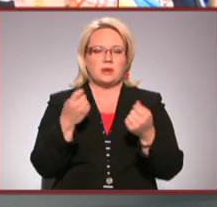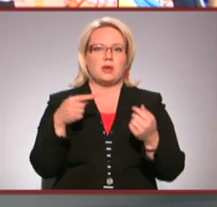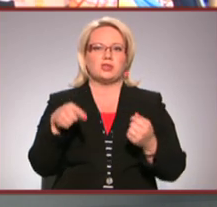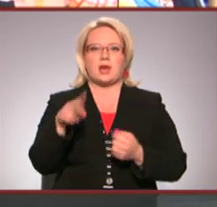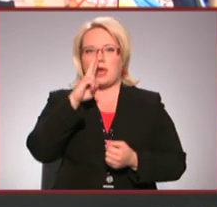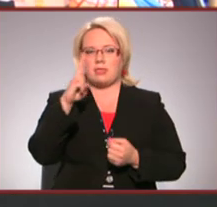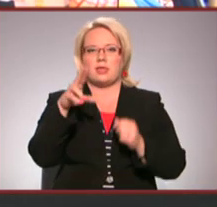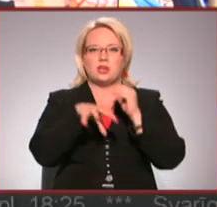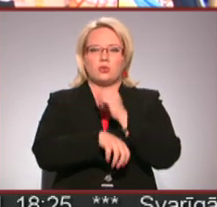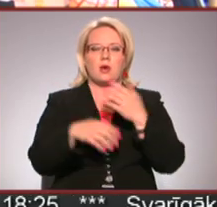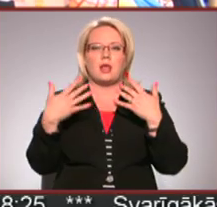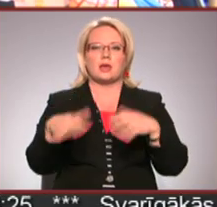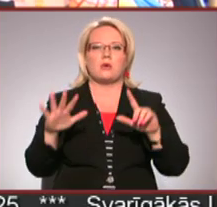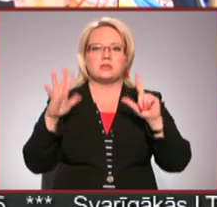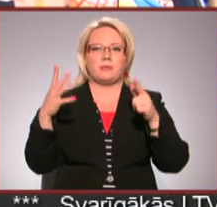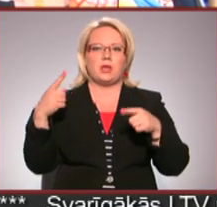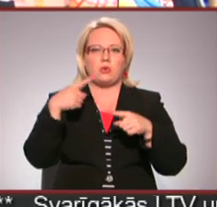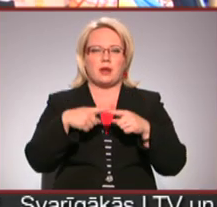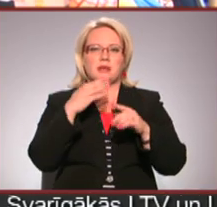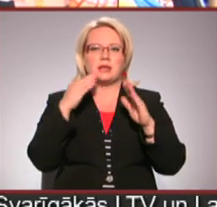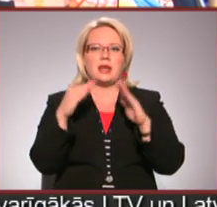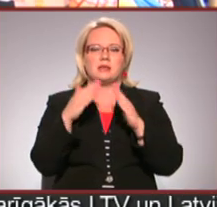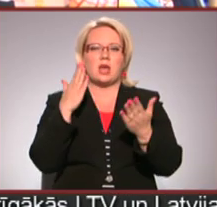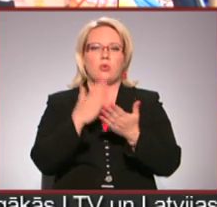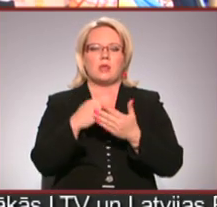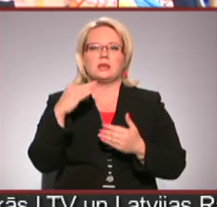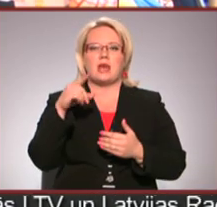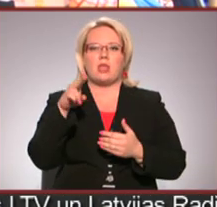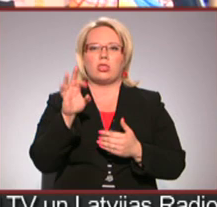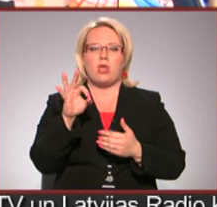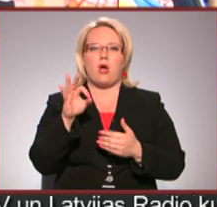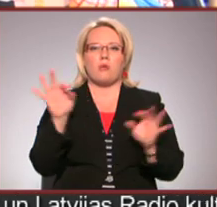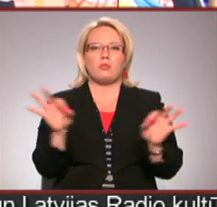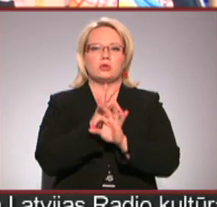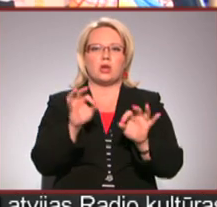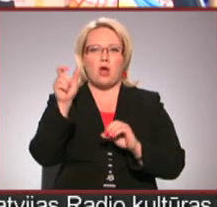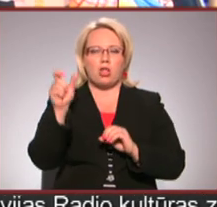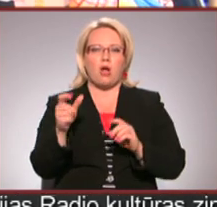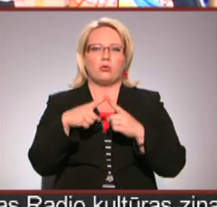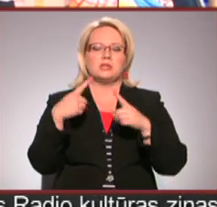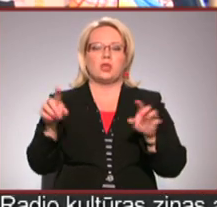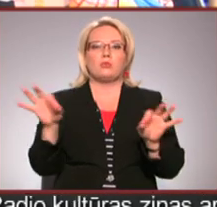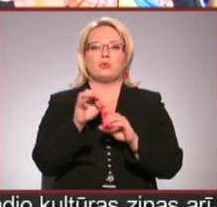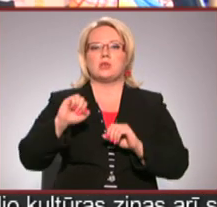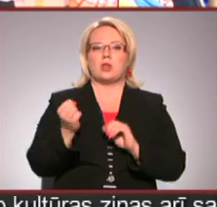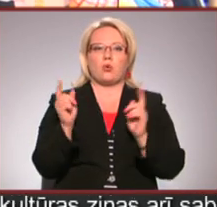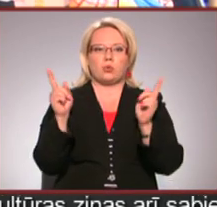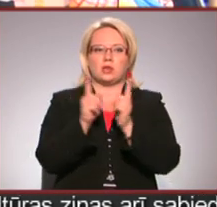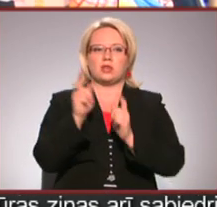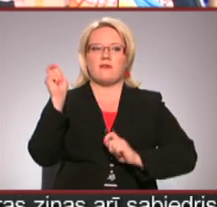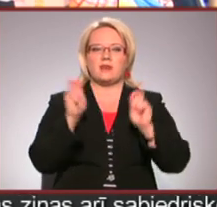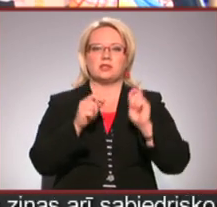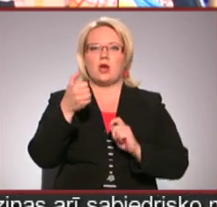Nu, ko šajā nedēļas nogalē jau 7. reizi Rēzeknē notiks etno muzikologu un citu mūzikas draugu tikšanās